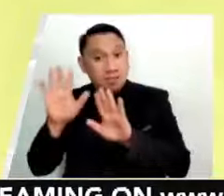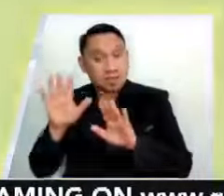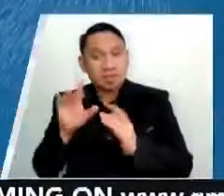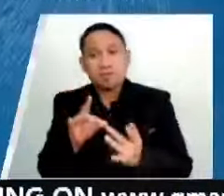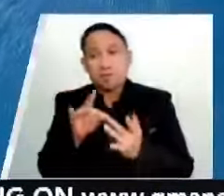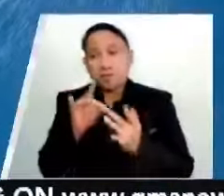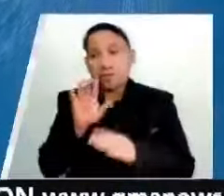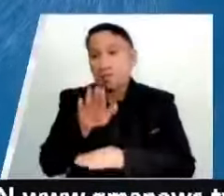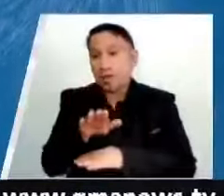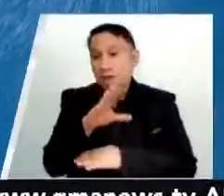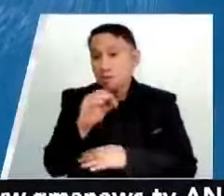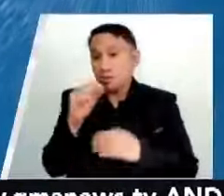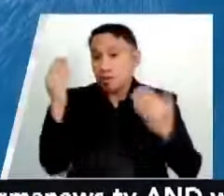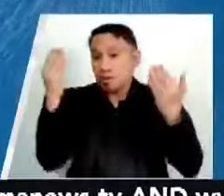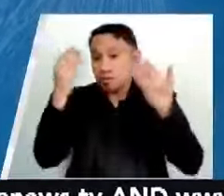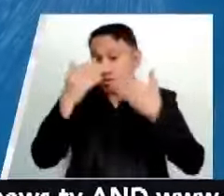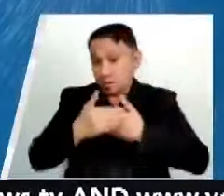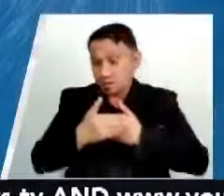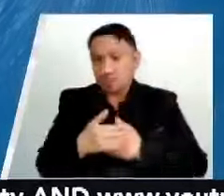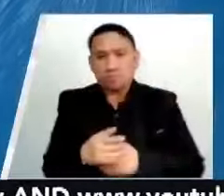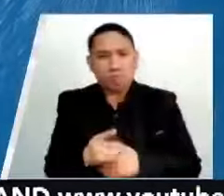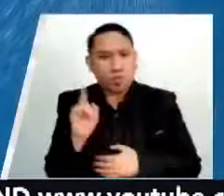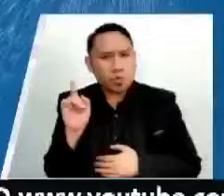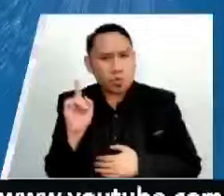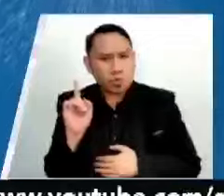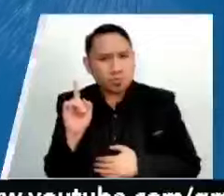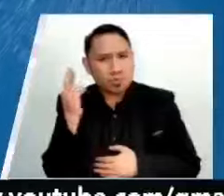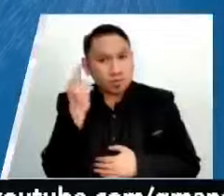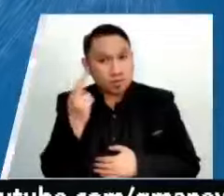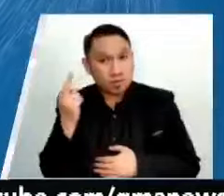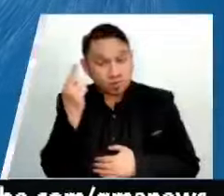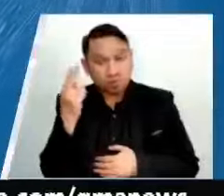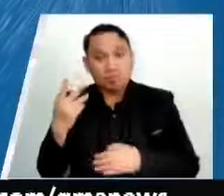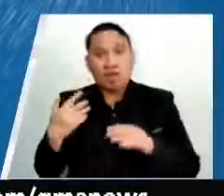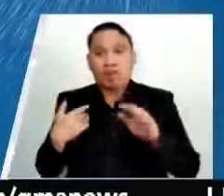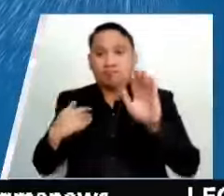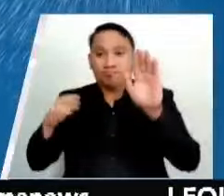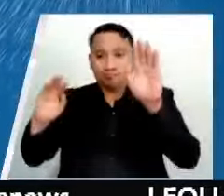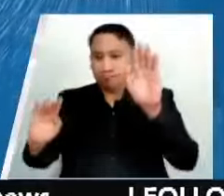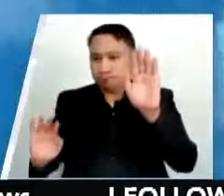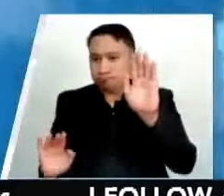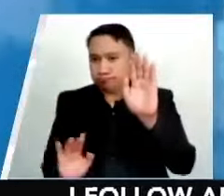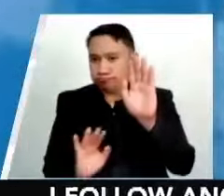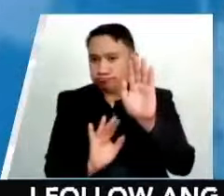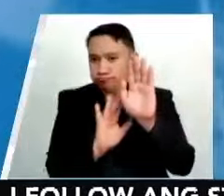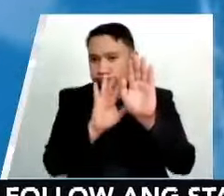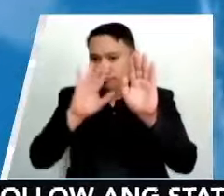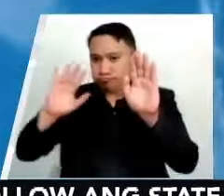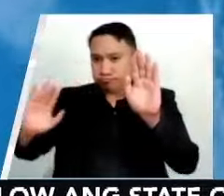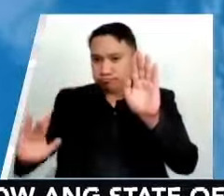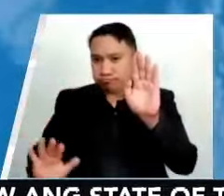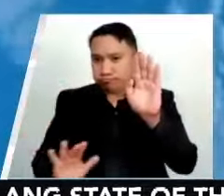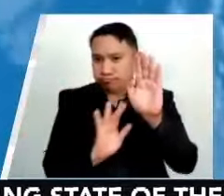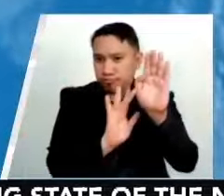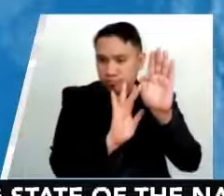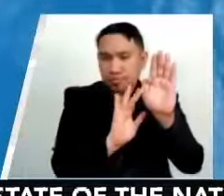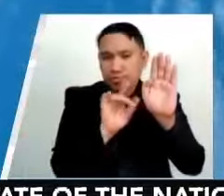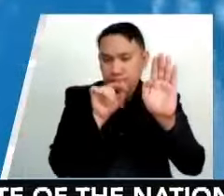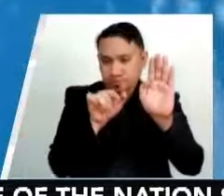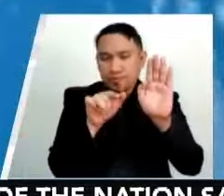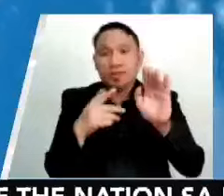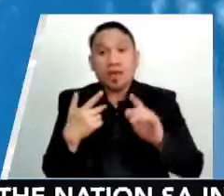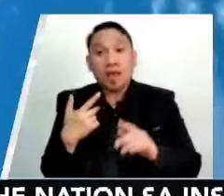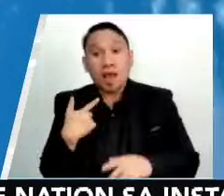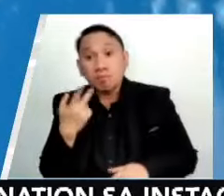sa PAGASA, habagat ang nakaapekto sa Luzon at Visayas. Huli namang namataan ng PAGASA ang binabantayang low pressure